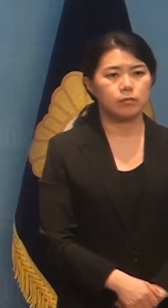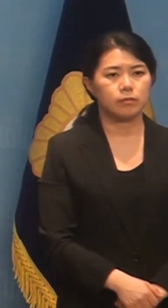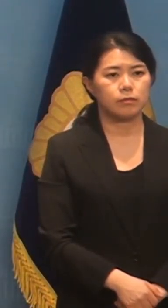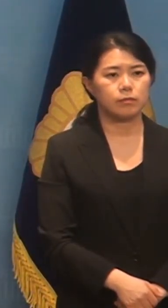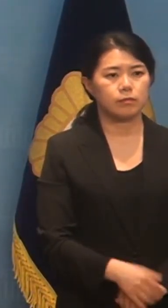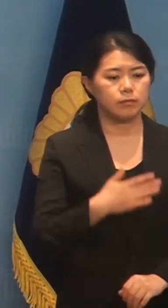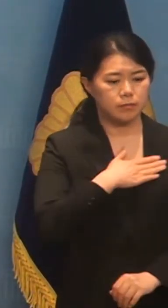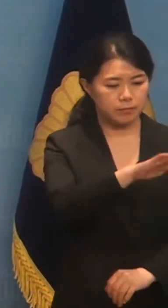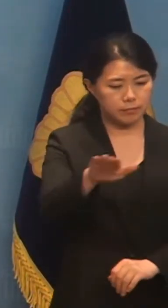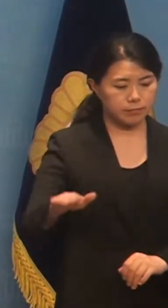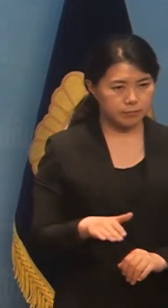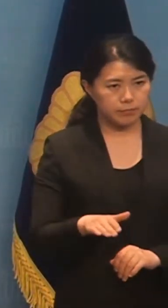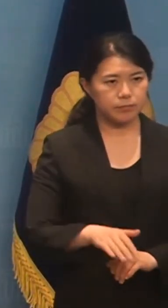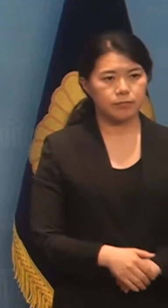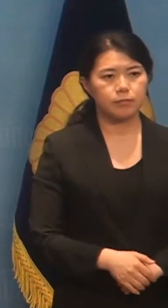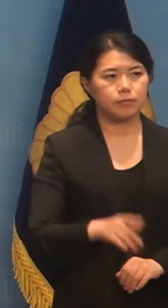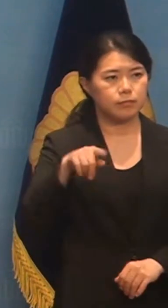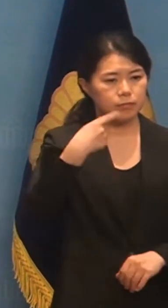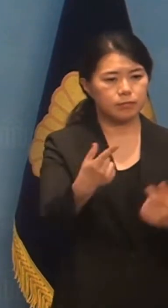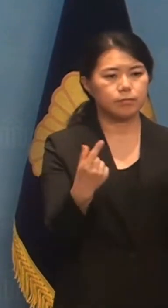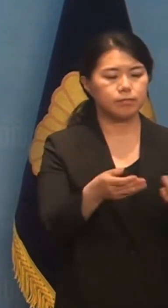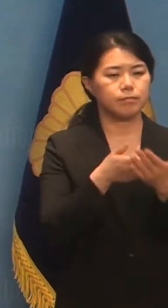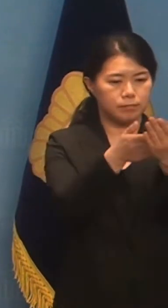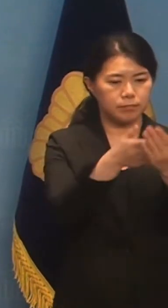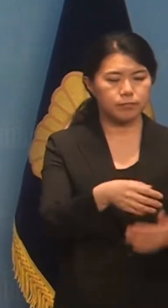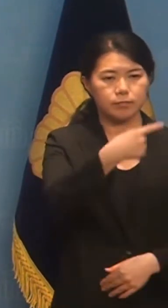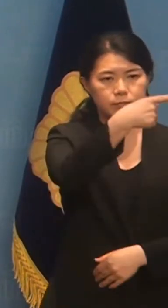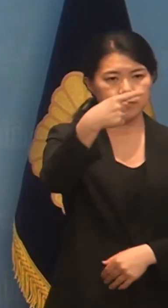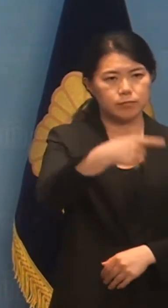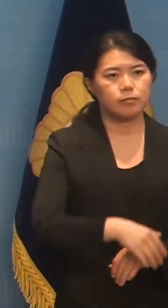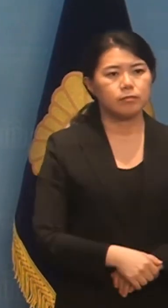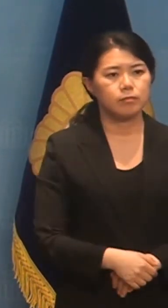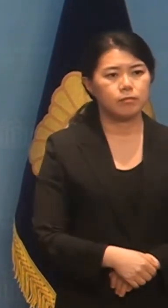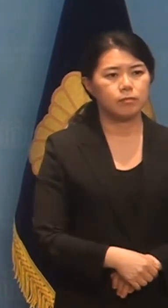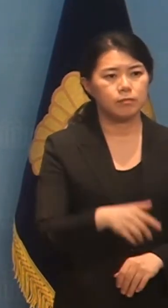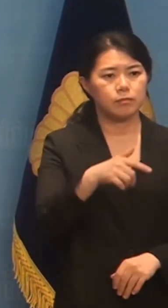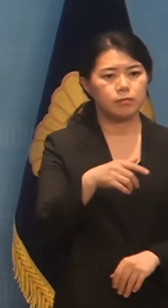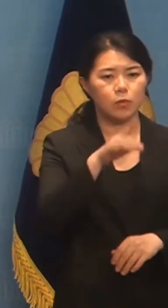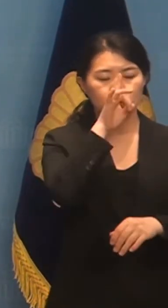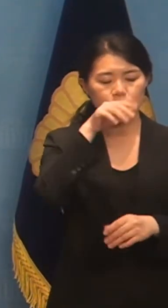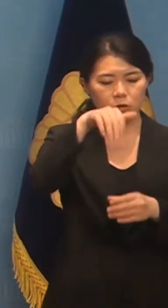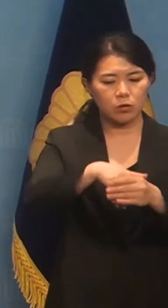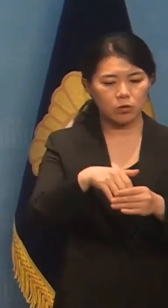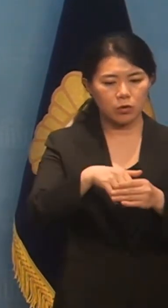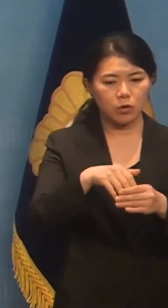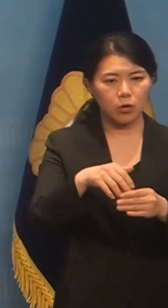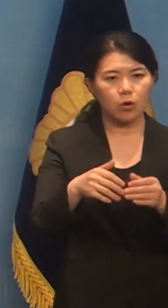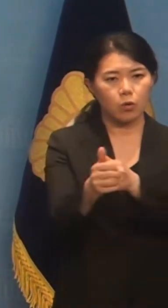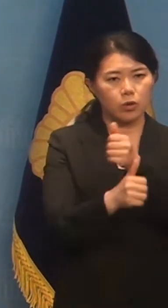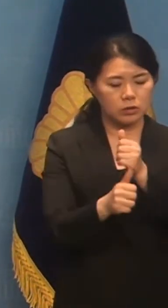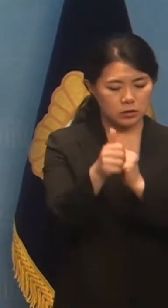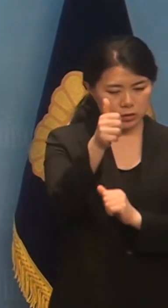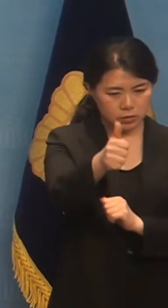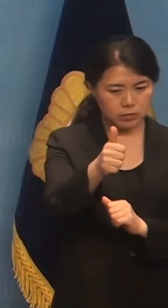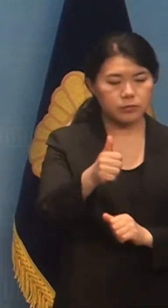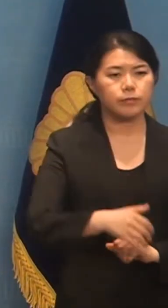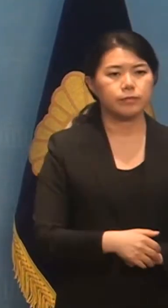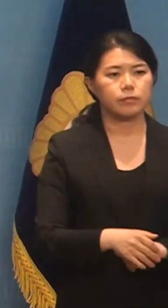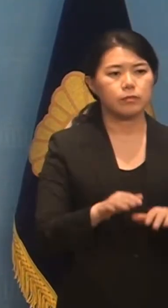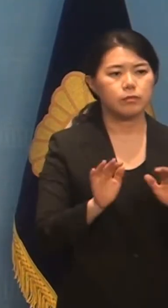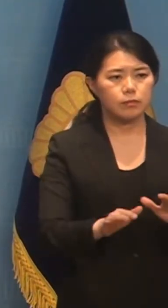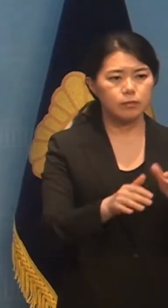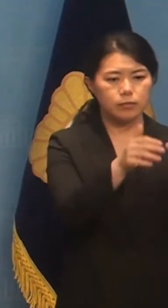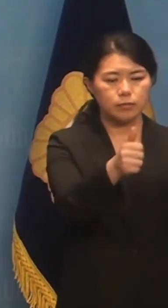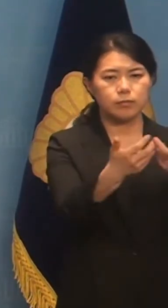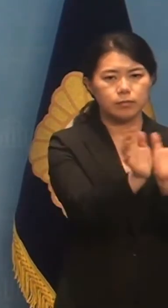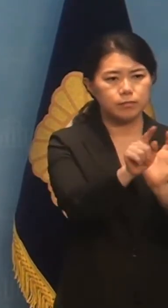이에 우리는 다음과 같이 요구한다. 첫째, 노태하 중앙선거관리위원장은 지금